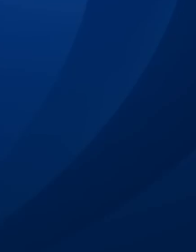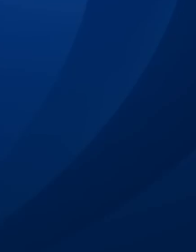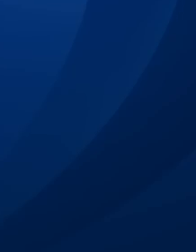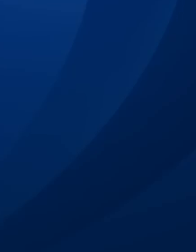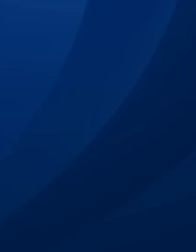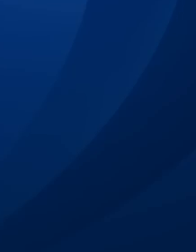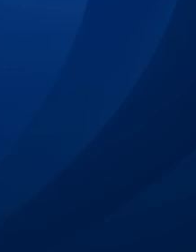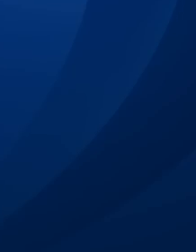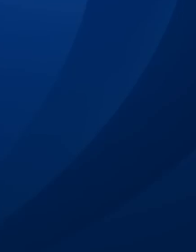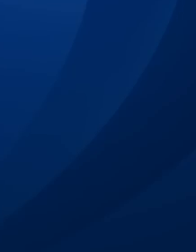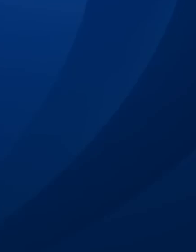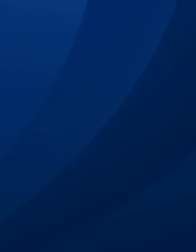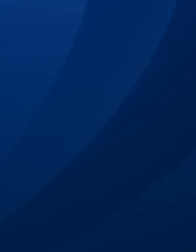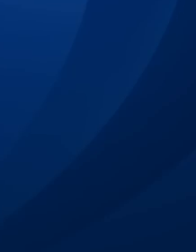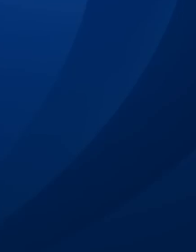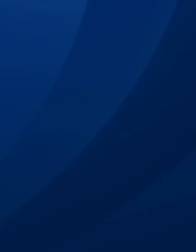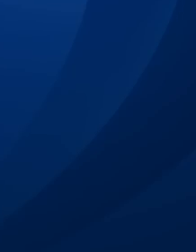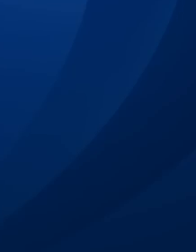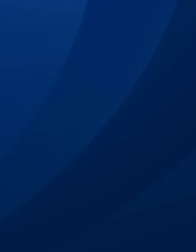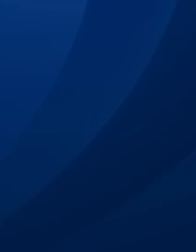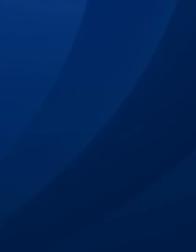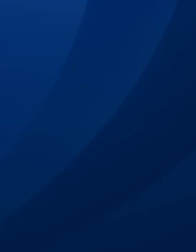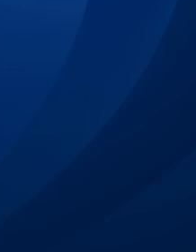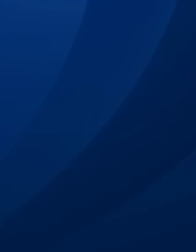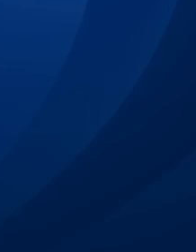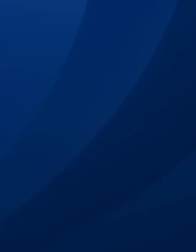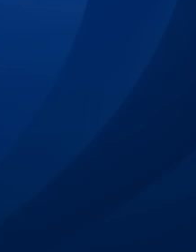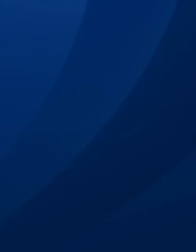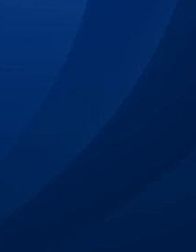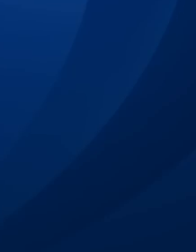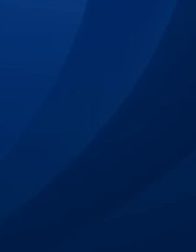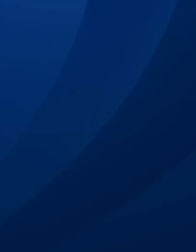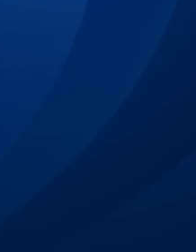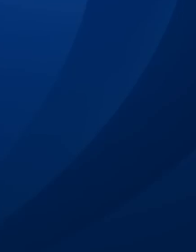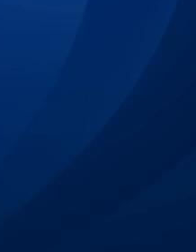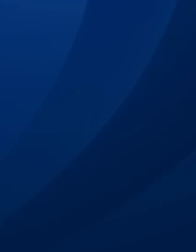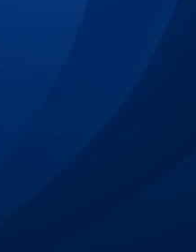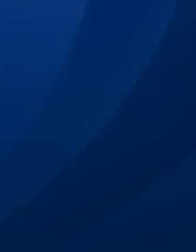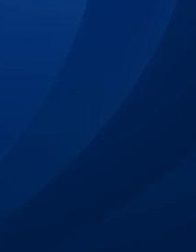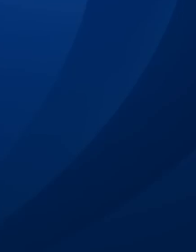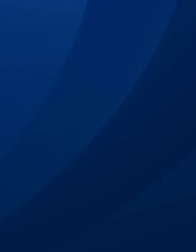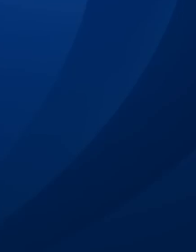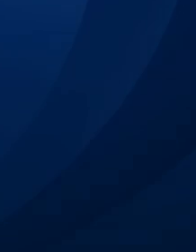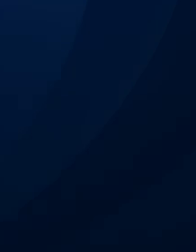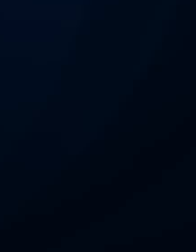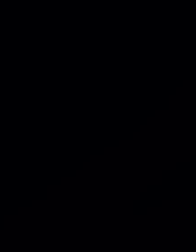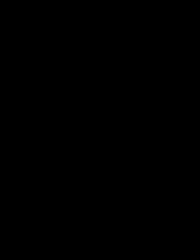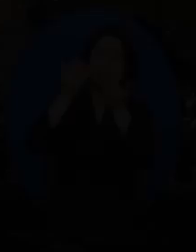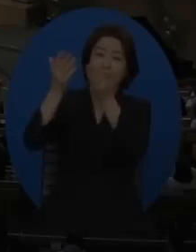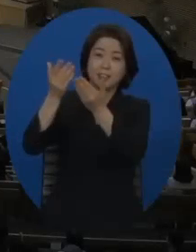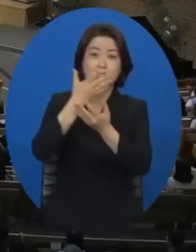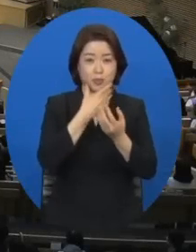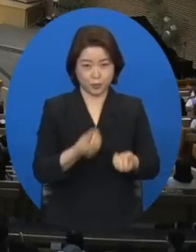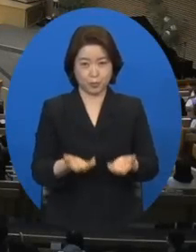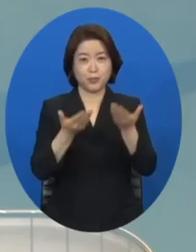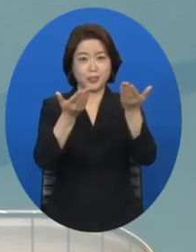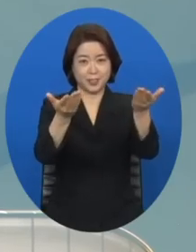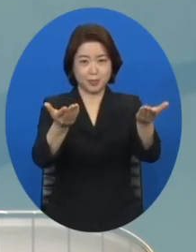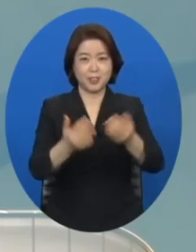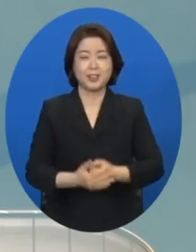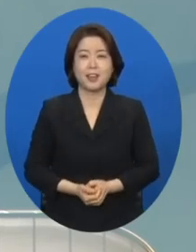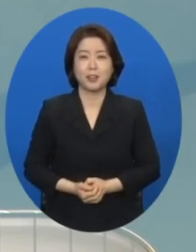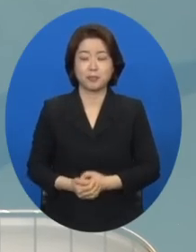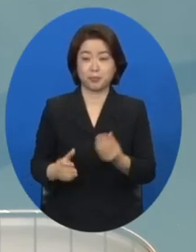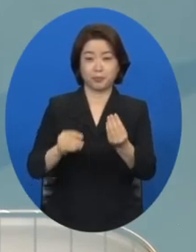내가 너희에게 명하는 것은 이것이다 너희는 서로 사랑하여라 아